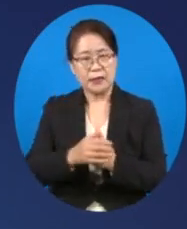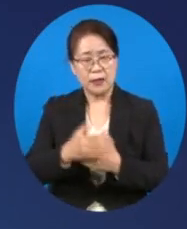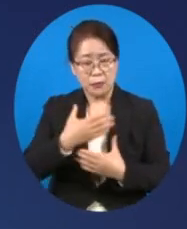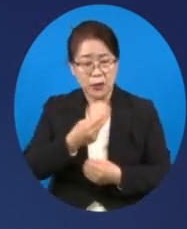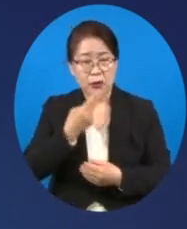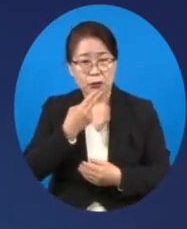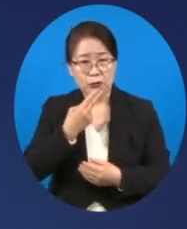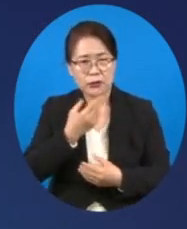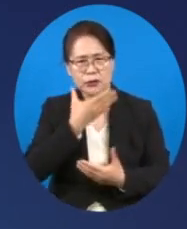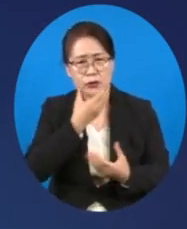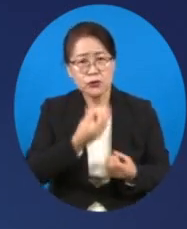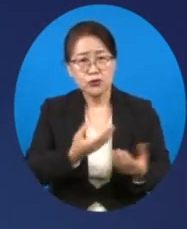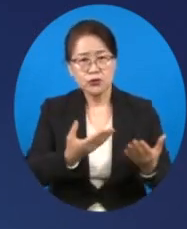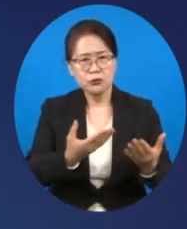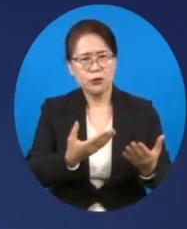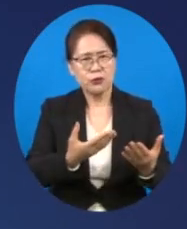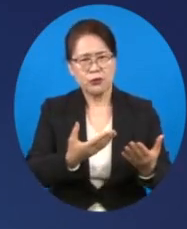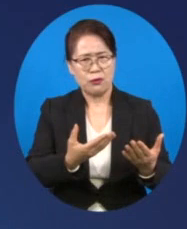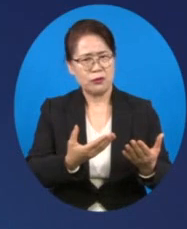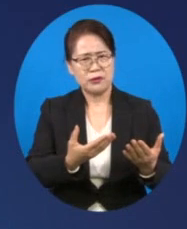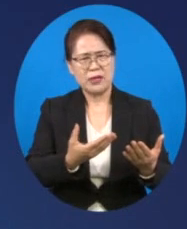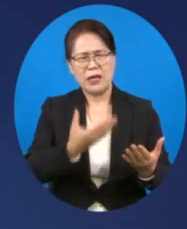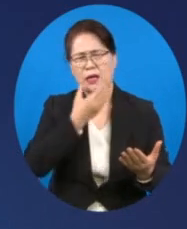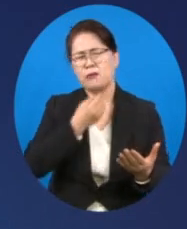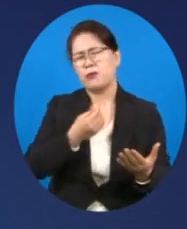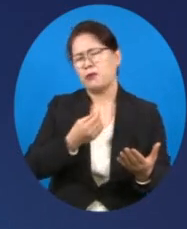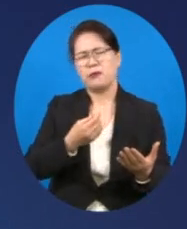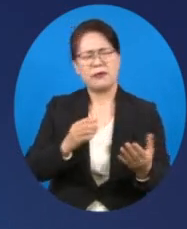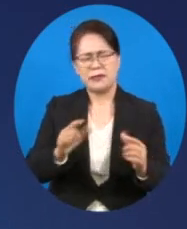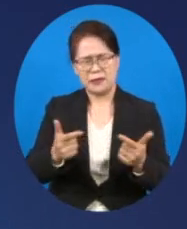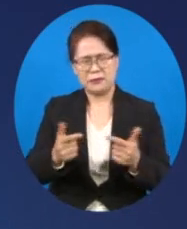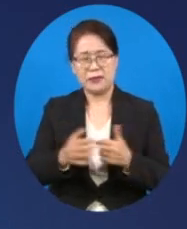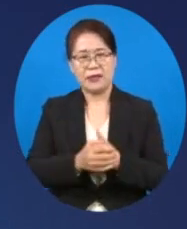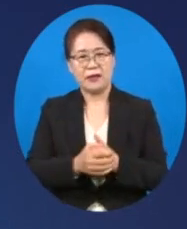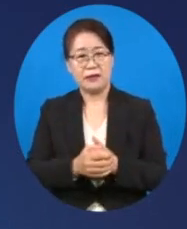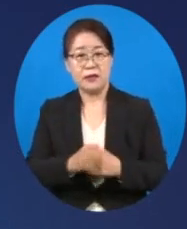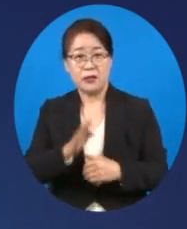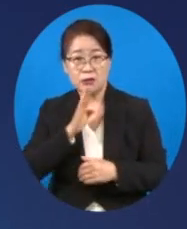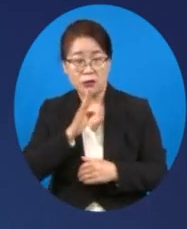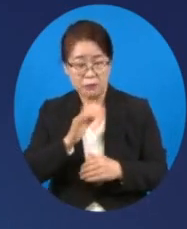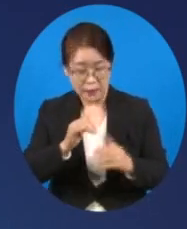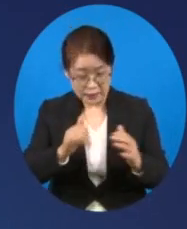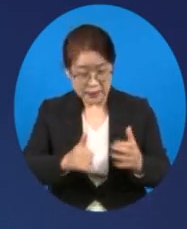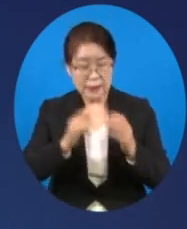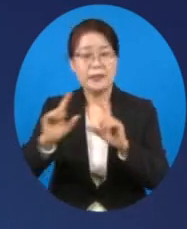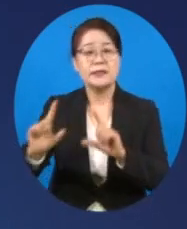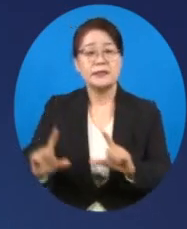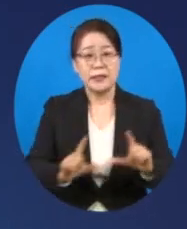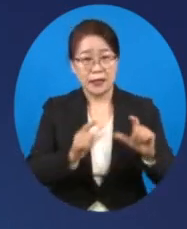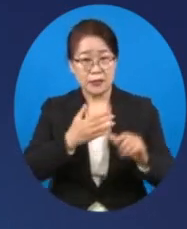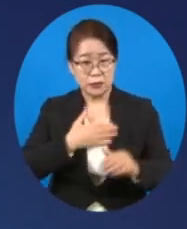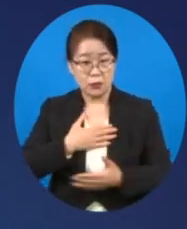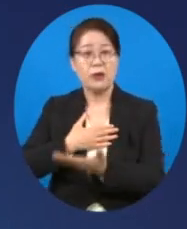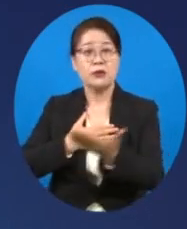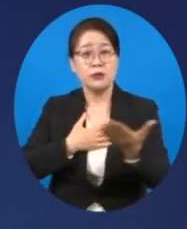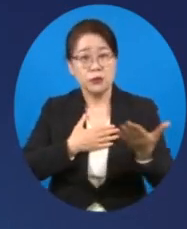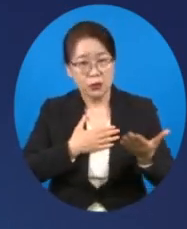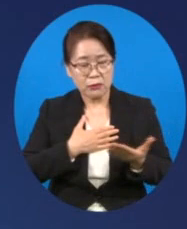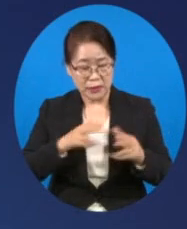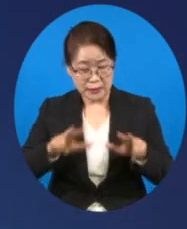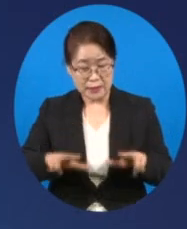평안이 없는 그 어떤 것도 행복이 아닙니다 그러니까 정말이 세상을 살아가는 저와 여러분에게